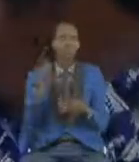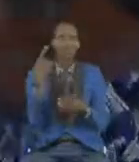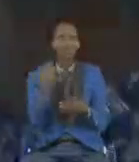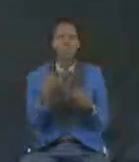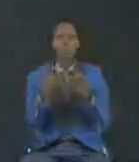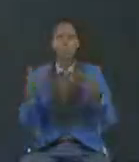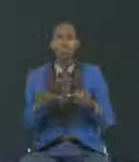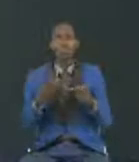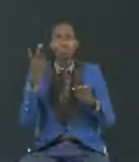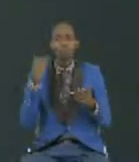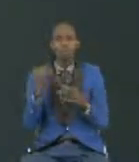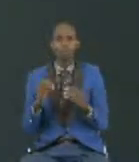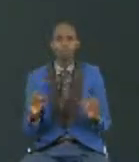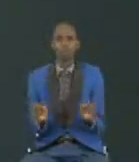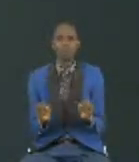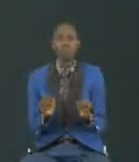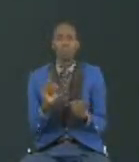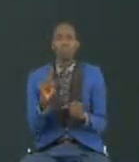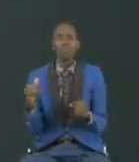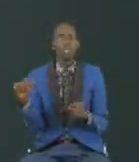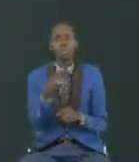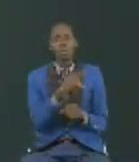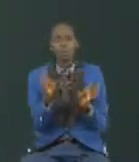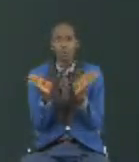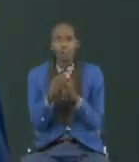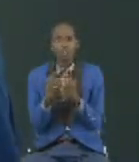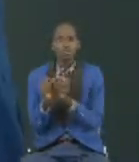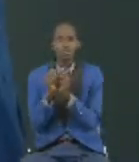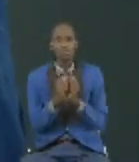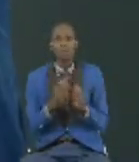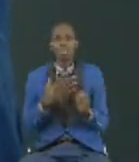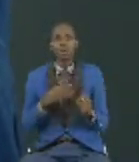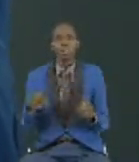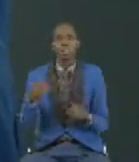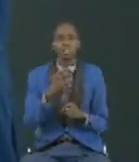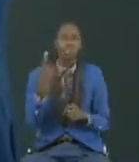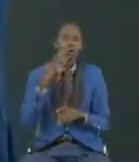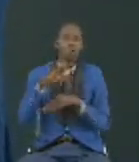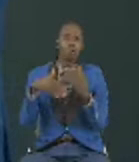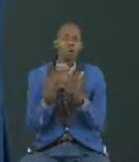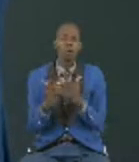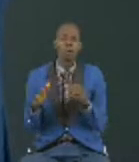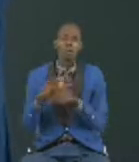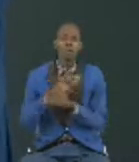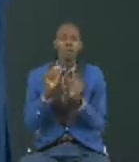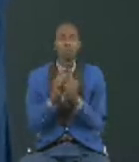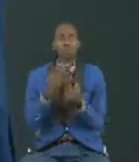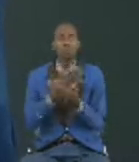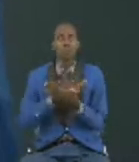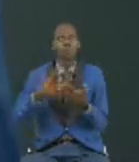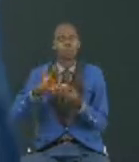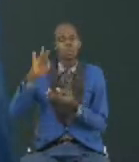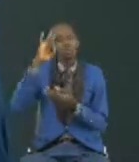verset 31, quand ils eurent prié, le lieu où ils étaient assemblés trembla. Ils furent tous remplis du Saint-Esprit et ils annonçaient